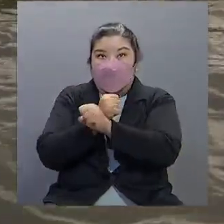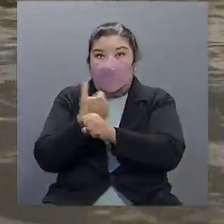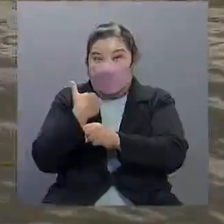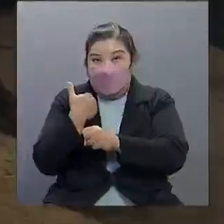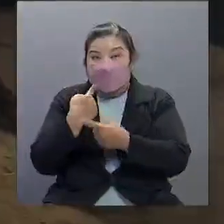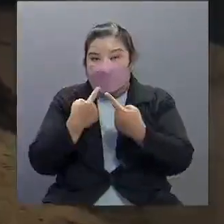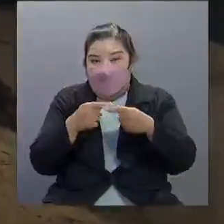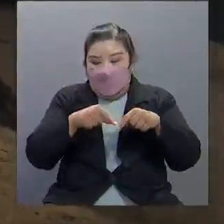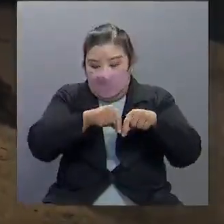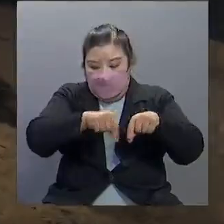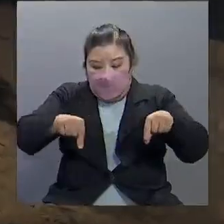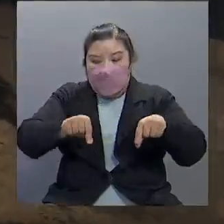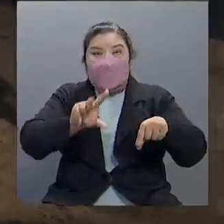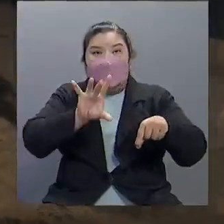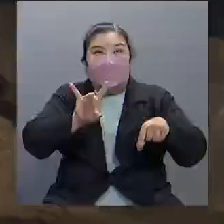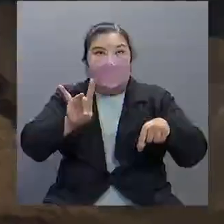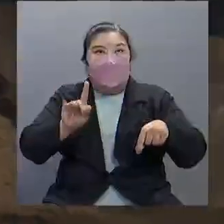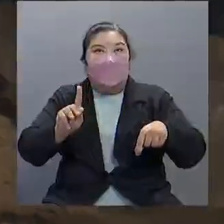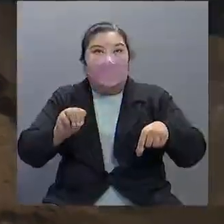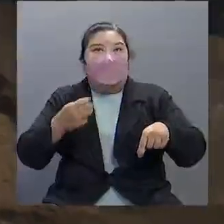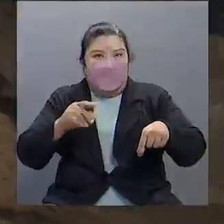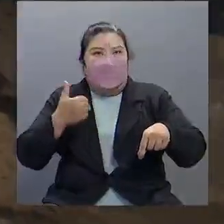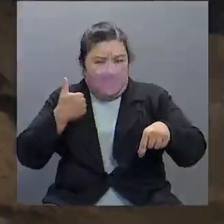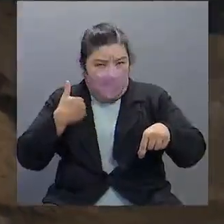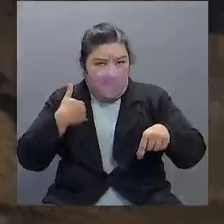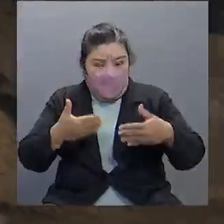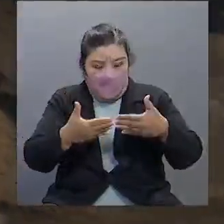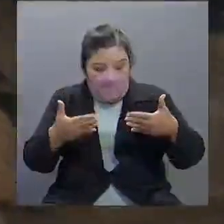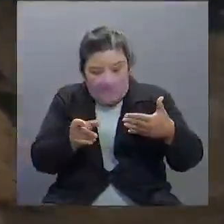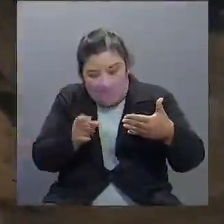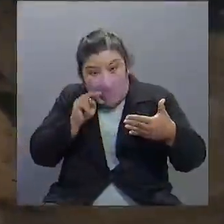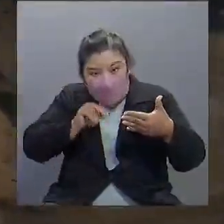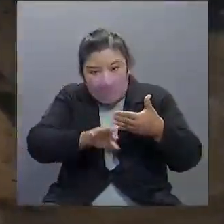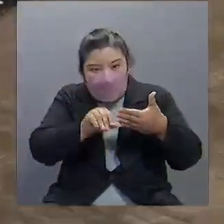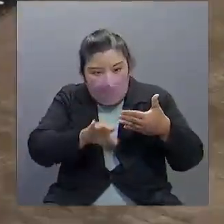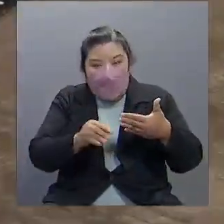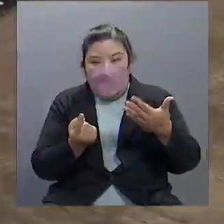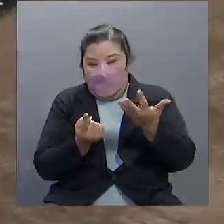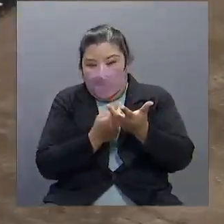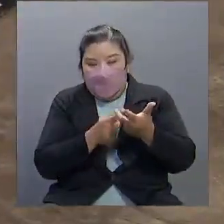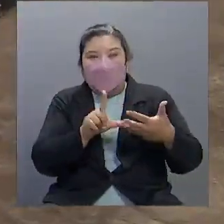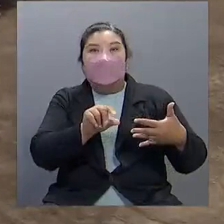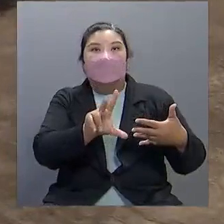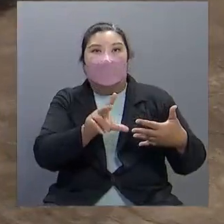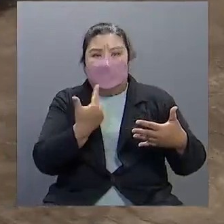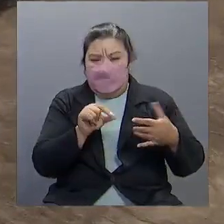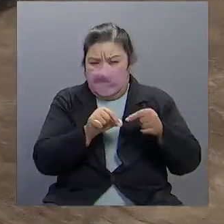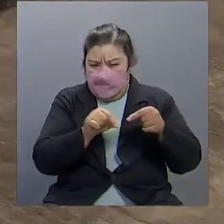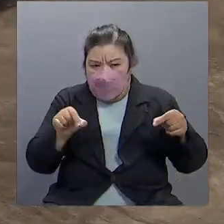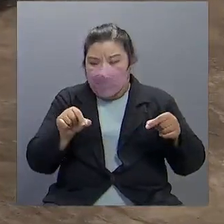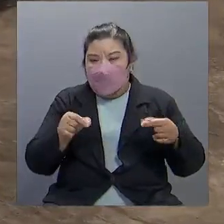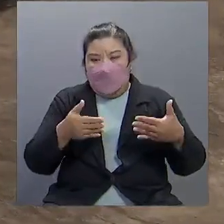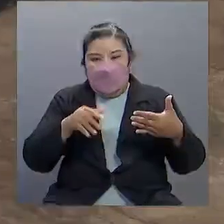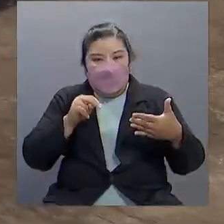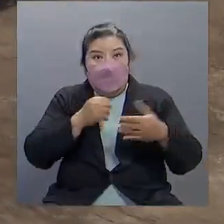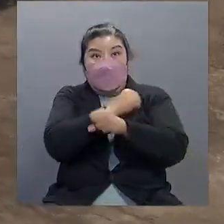88กิโลเมตรแต่ว่ามีจุดฟันหล่อทั้งหมด23จุดนะคะรวมระยะทางประมาณ3กิโลเมตรค่ะก็ต้องเข้าไปอุดจุดเหล่านี้นะคะ